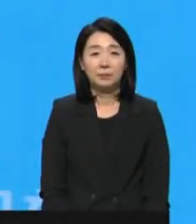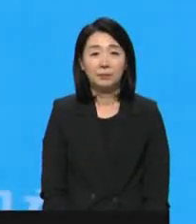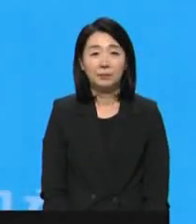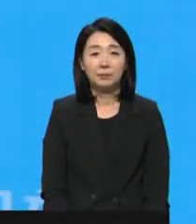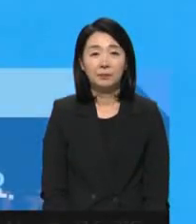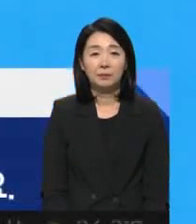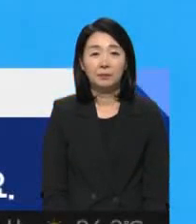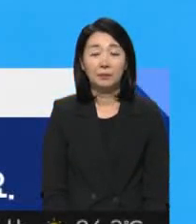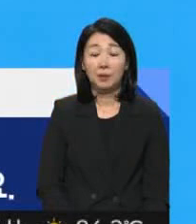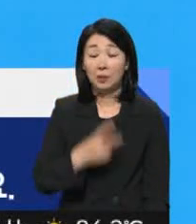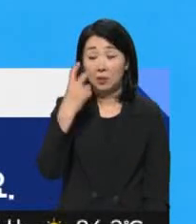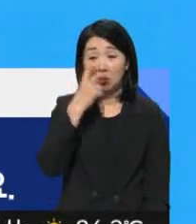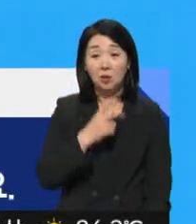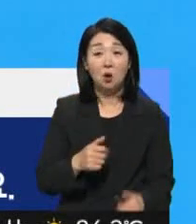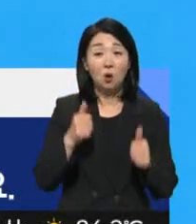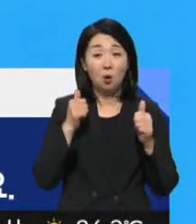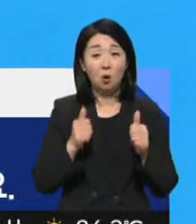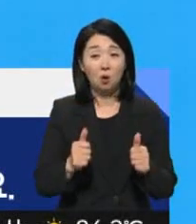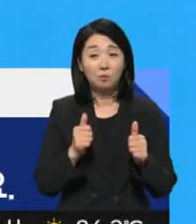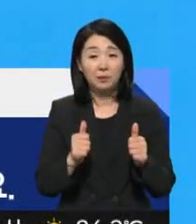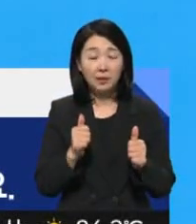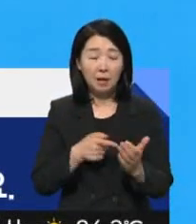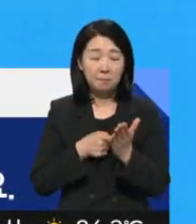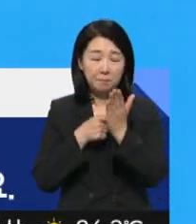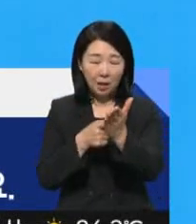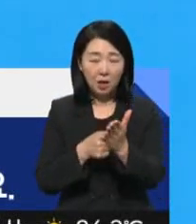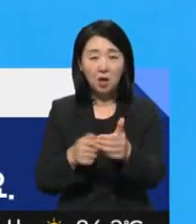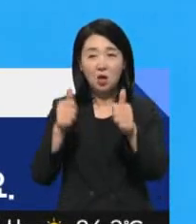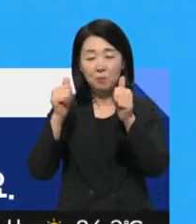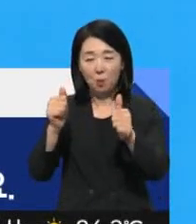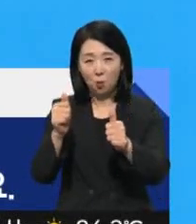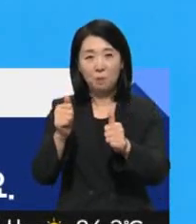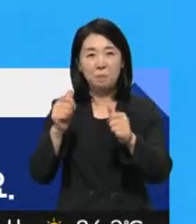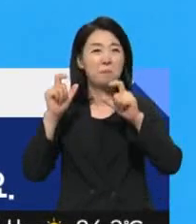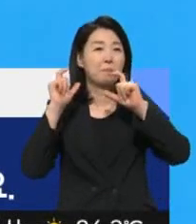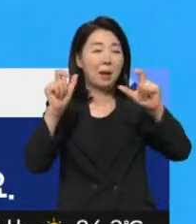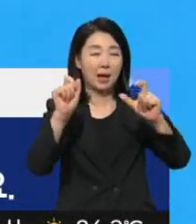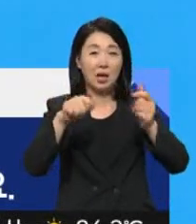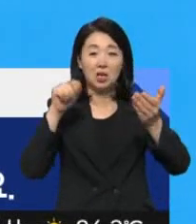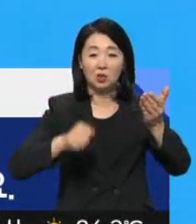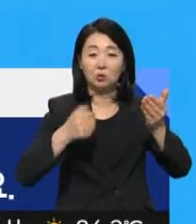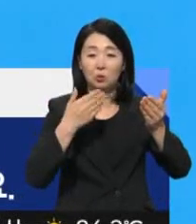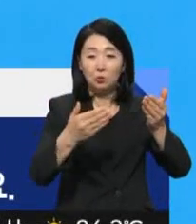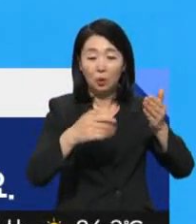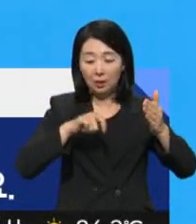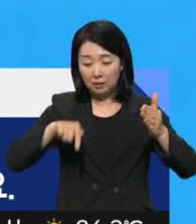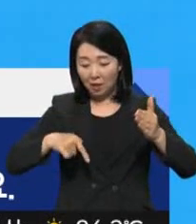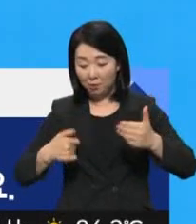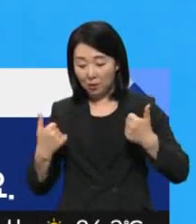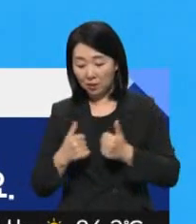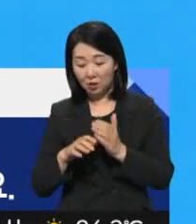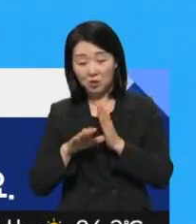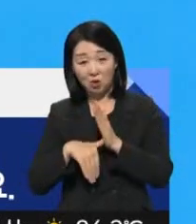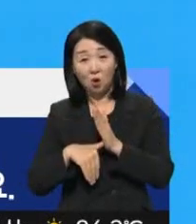그 검사의 청구에 의해서 법원의 결정으로 이루어집니다. 그리고 그 내부적으로 결정할 때는